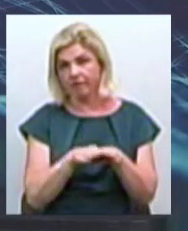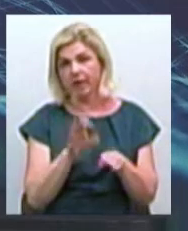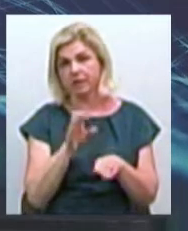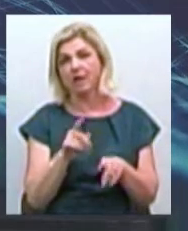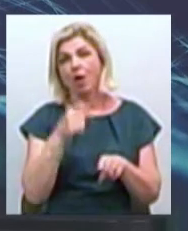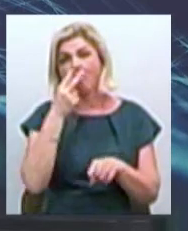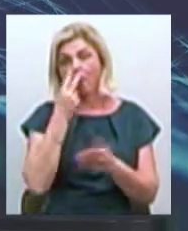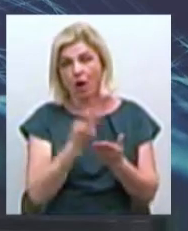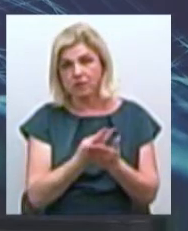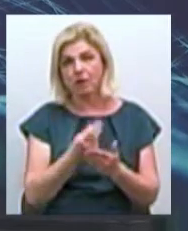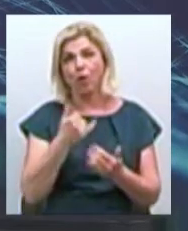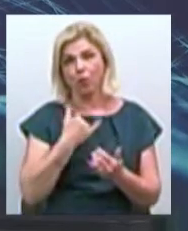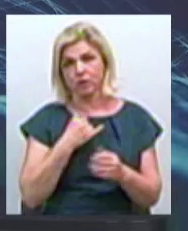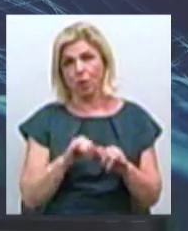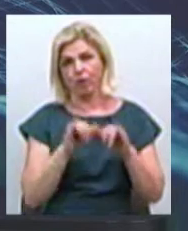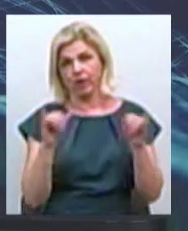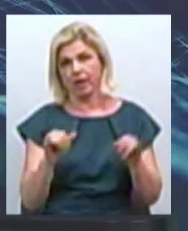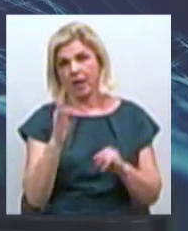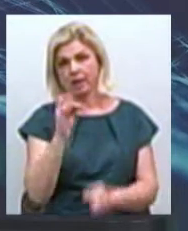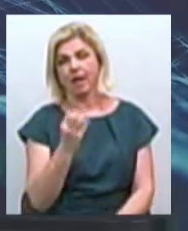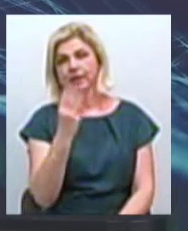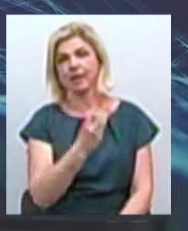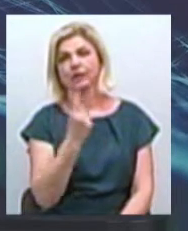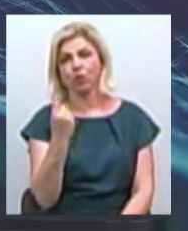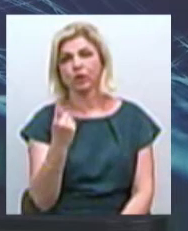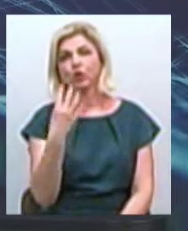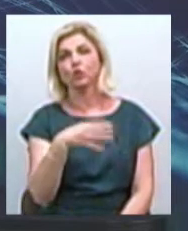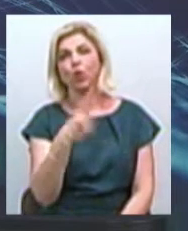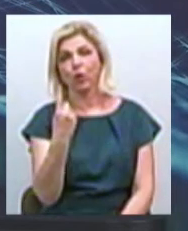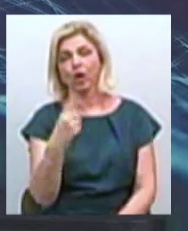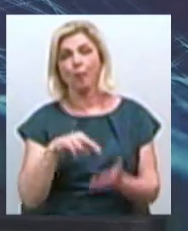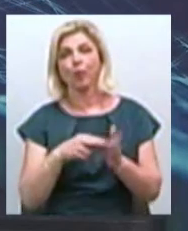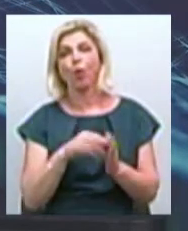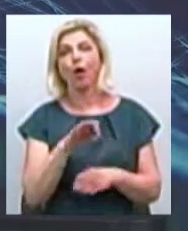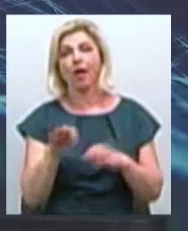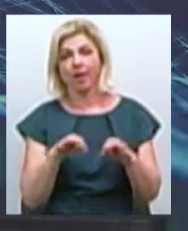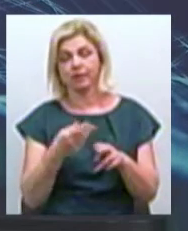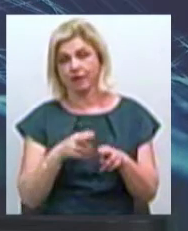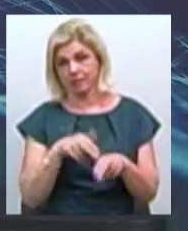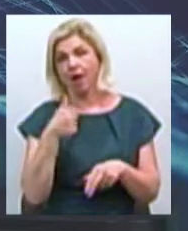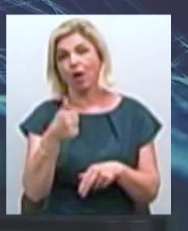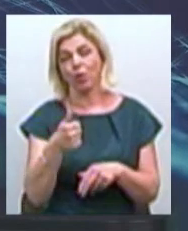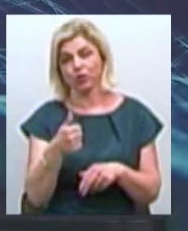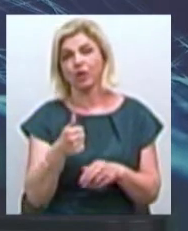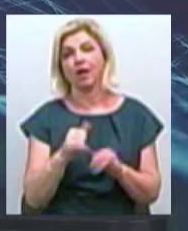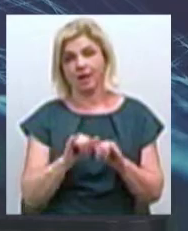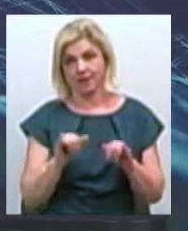у нас збільшилося там на 41 проєкт. Тобто це гарна тенденція.